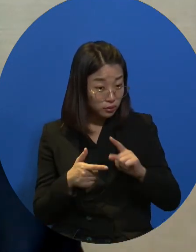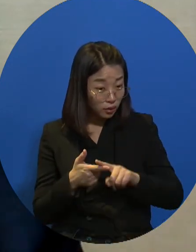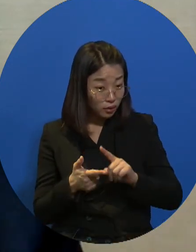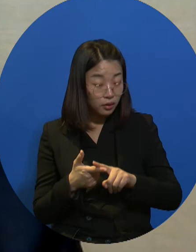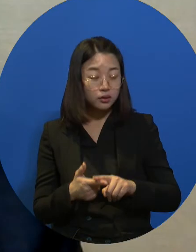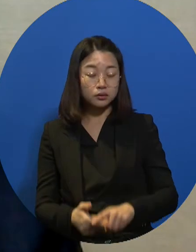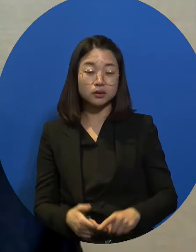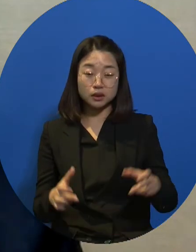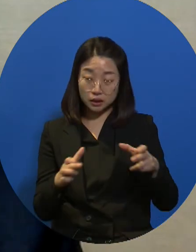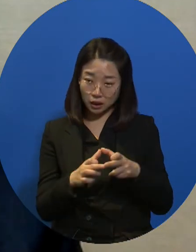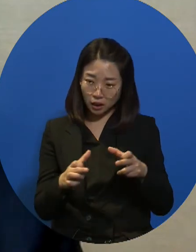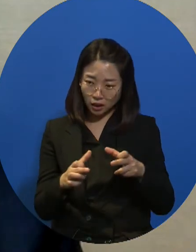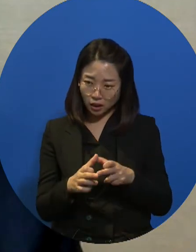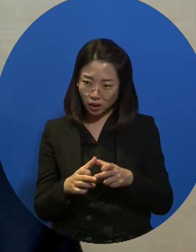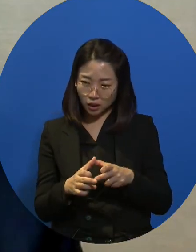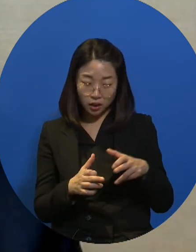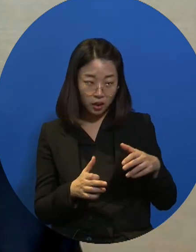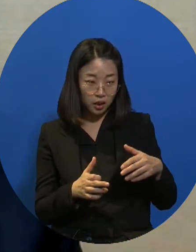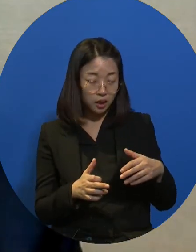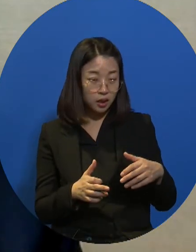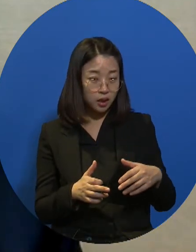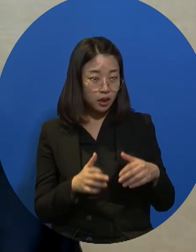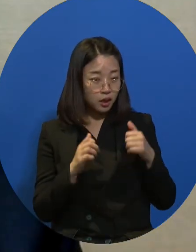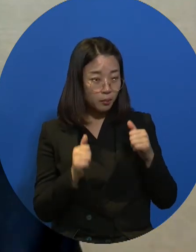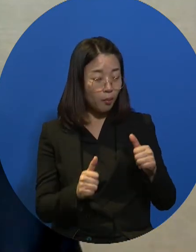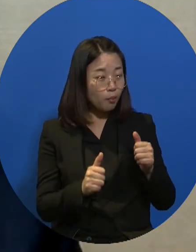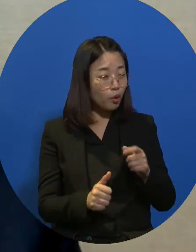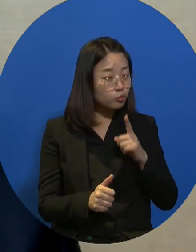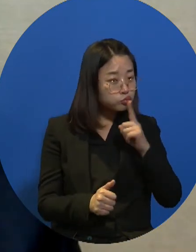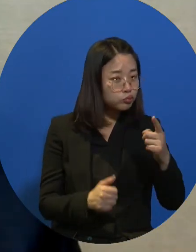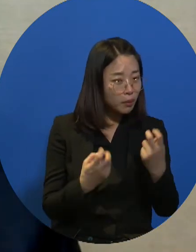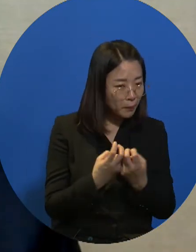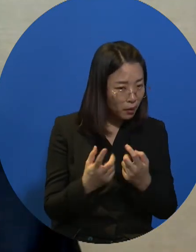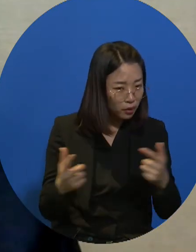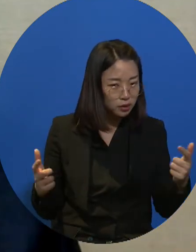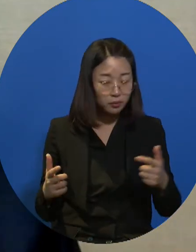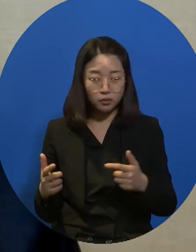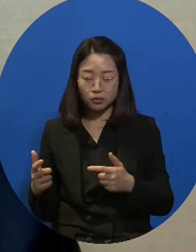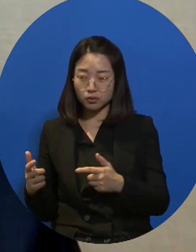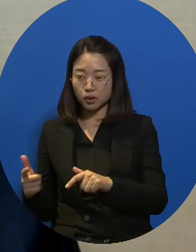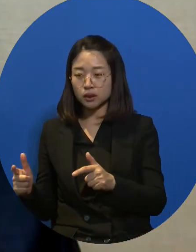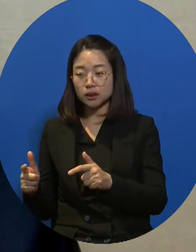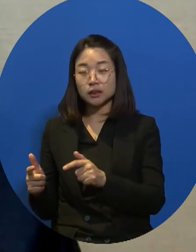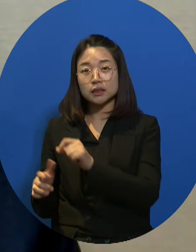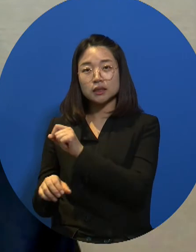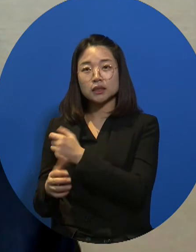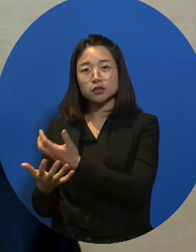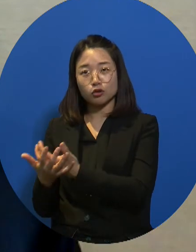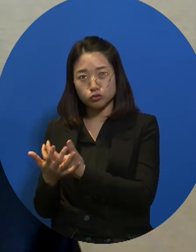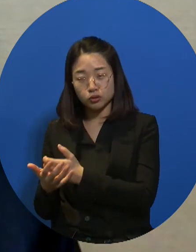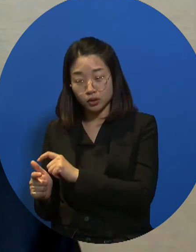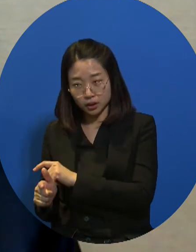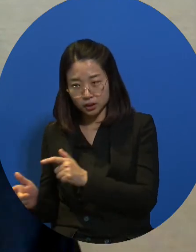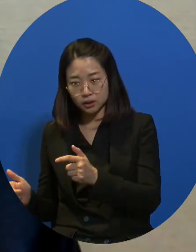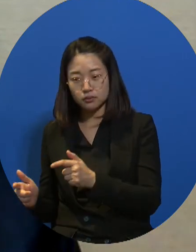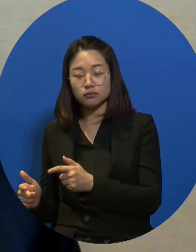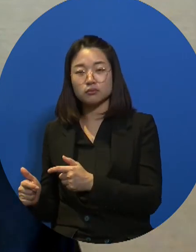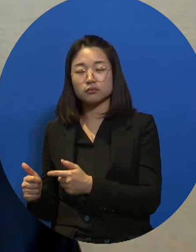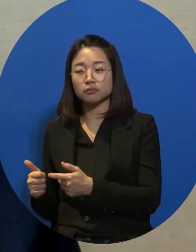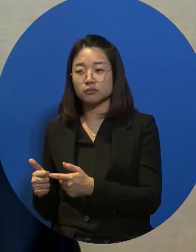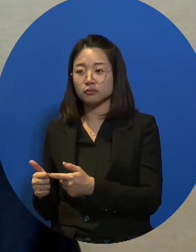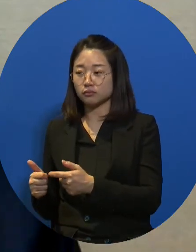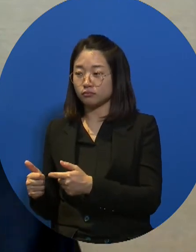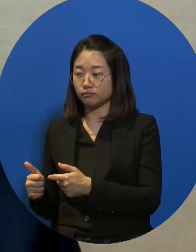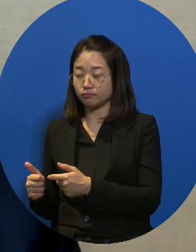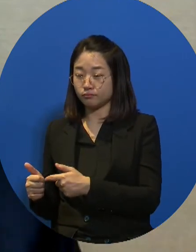쉽게 접근할 수 있는 그런 구제 방식이 필요할 것 같습니다. 그래서 행정적, 사법적 그런 절차를 다